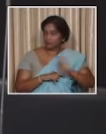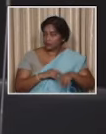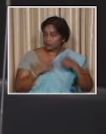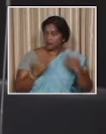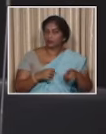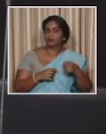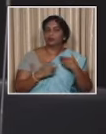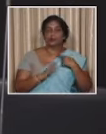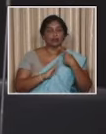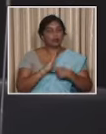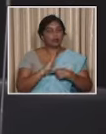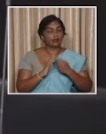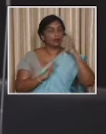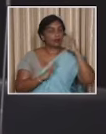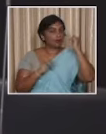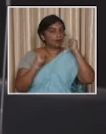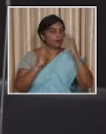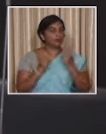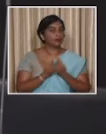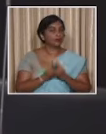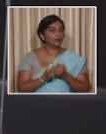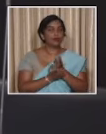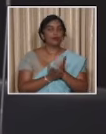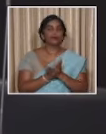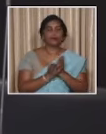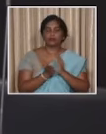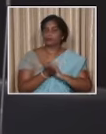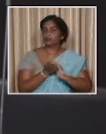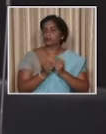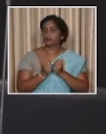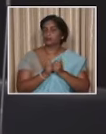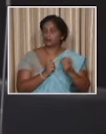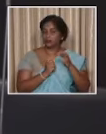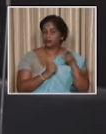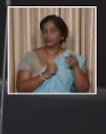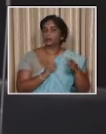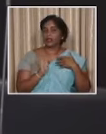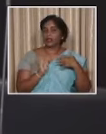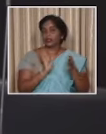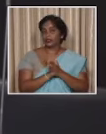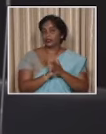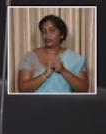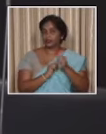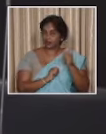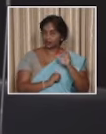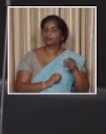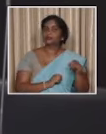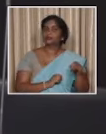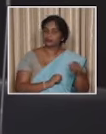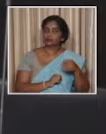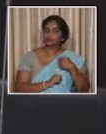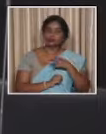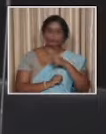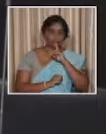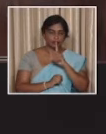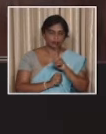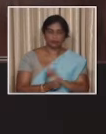කරලා රටට ඵලදායක කාර්යක්ෂම දුම්රිය සේවාවක් ඇති කිරීම සඳහා එකතු වෙලා වැඩ කරමු කියන එක තමයි මම